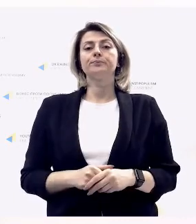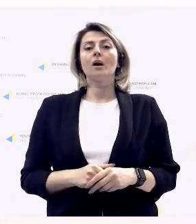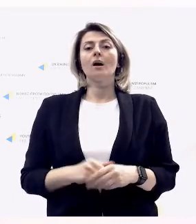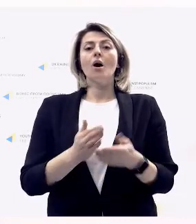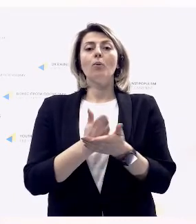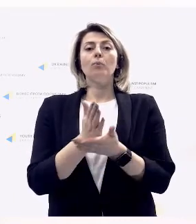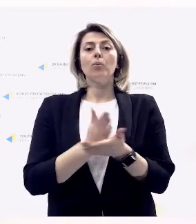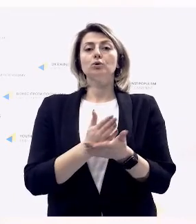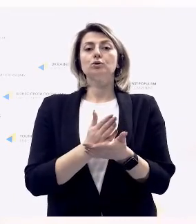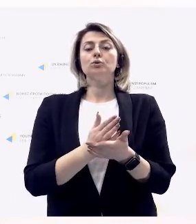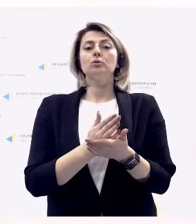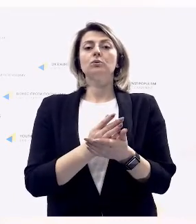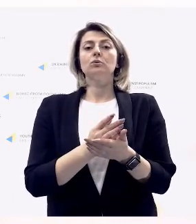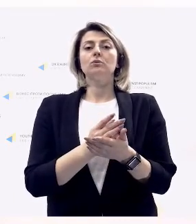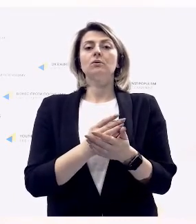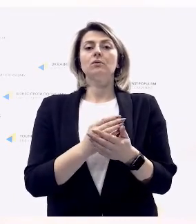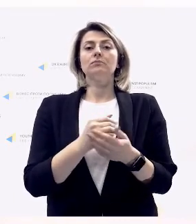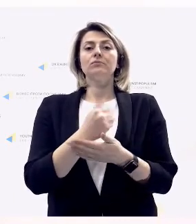послуг охорони здоров'я,